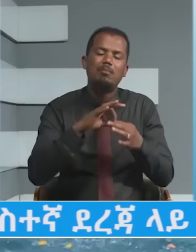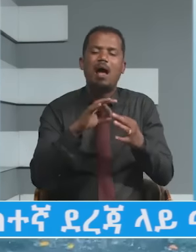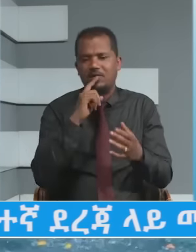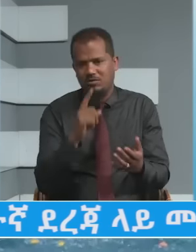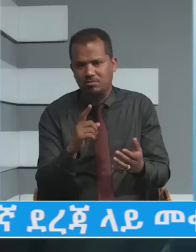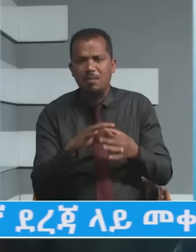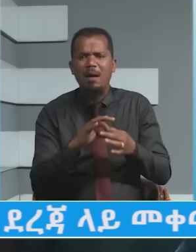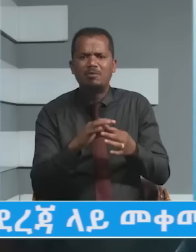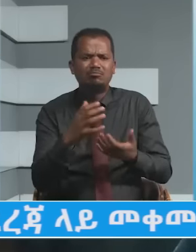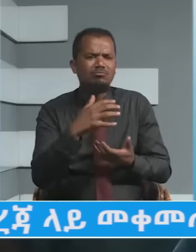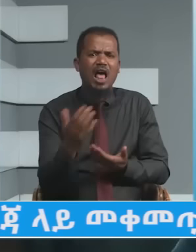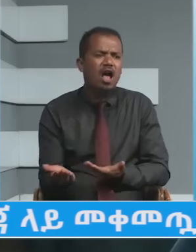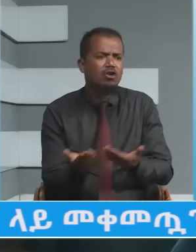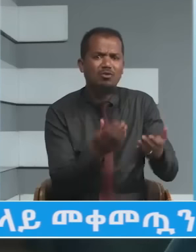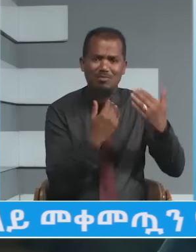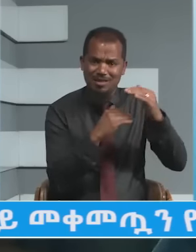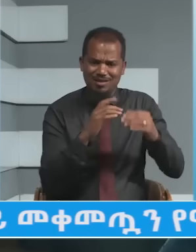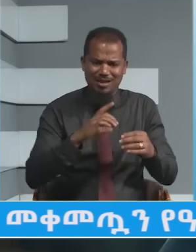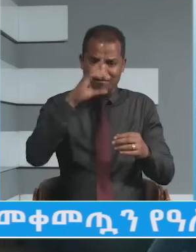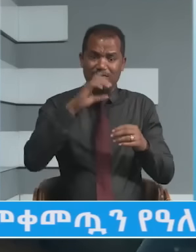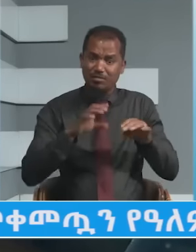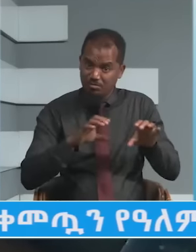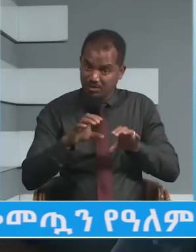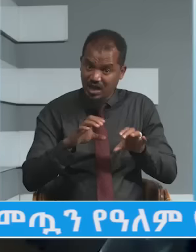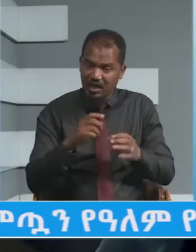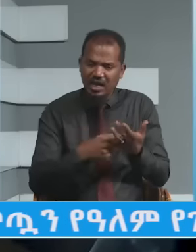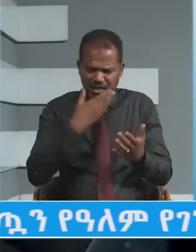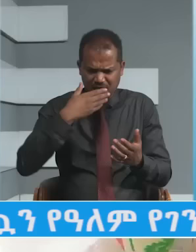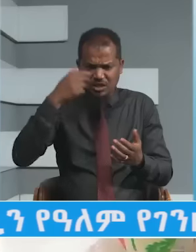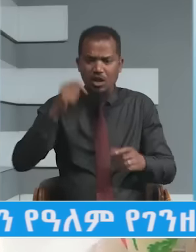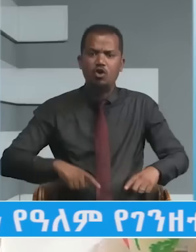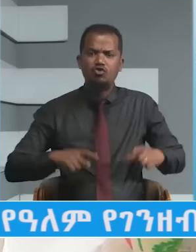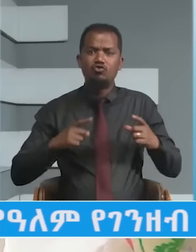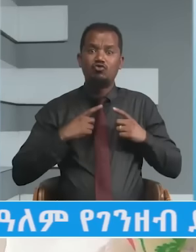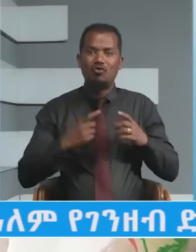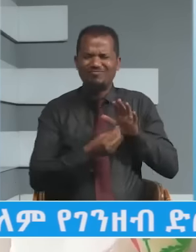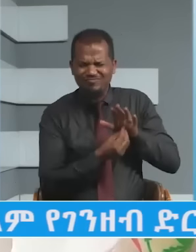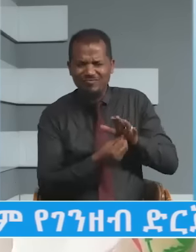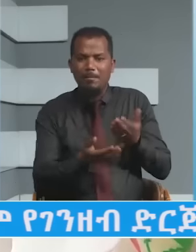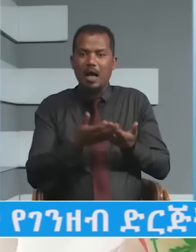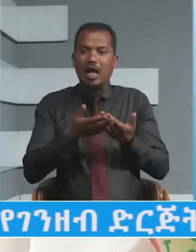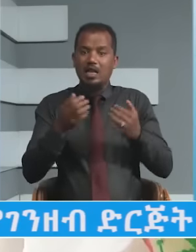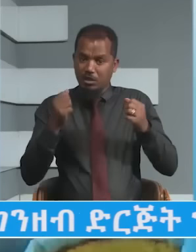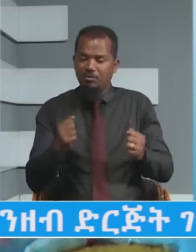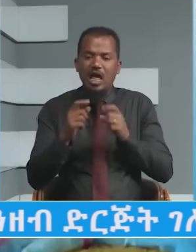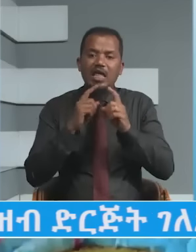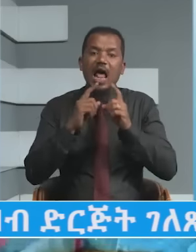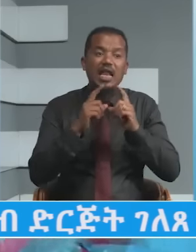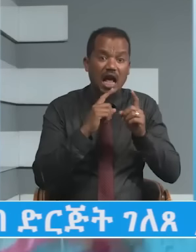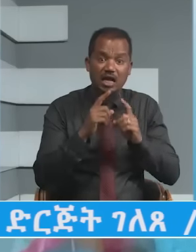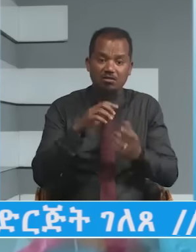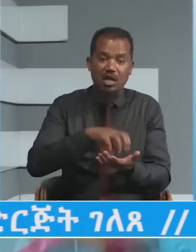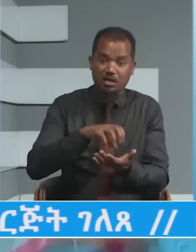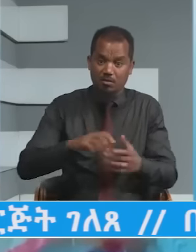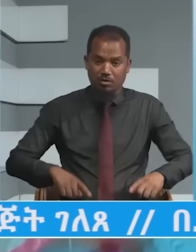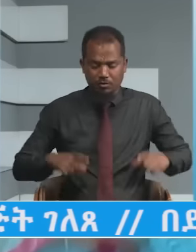ነው። የማህበራቱ የምርት አቅርቦት መጣን ከፍ እንዲል ቢደረግ ከዚህ ተሻለ የንሮ ጫናን ማቃለል እንደሚቻል